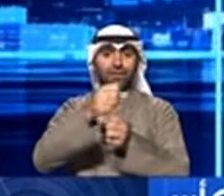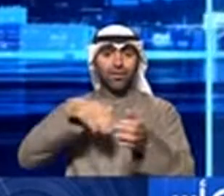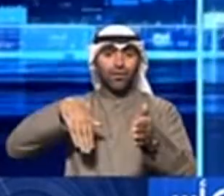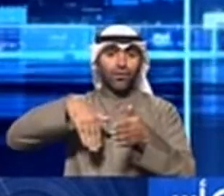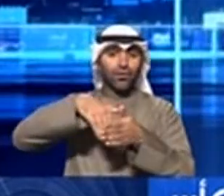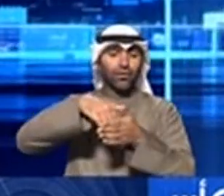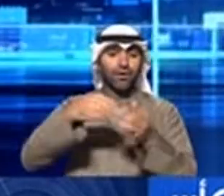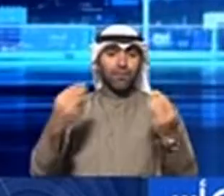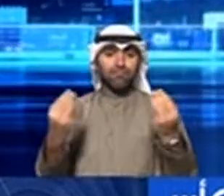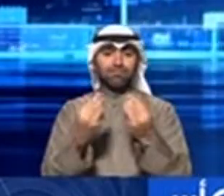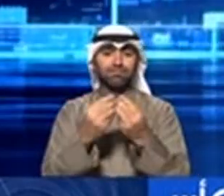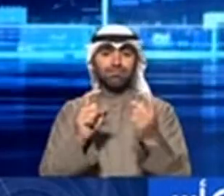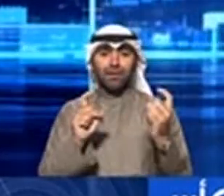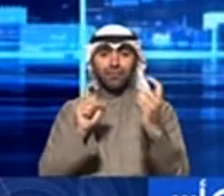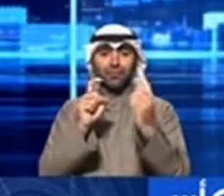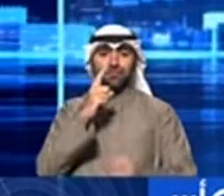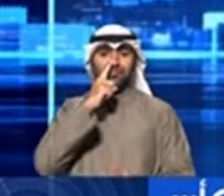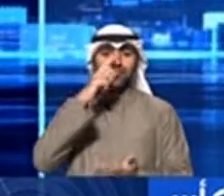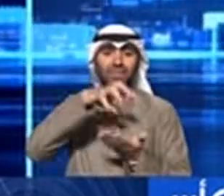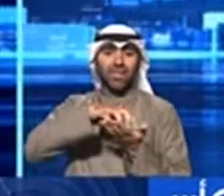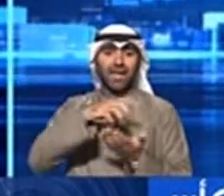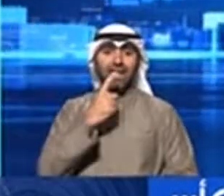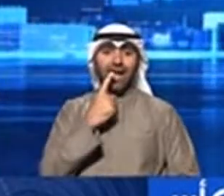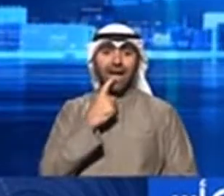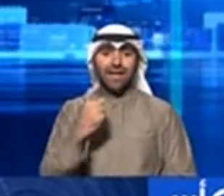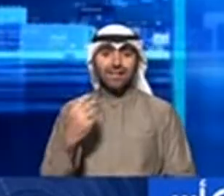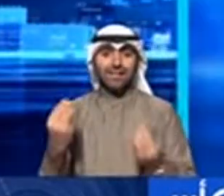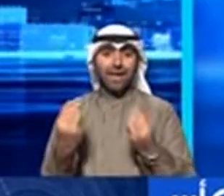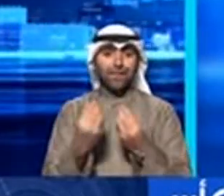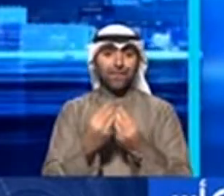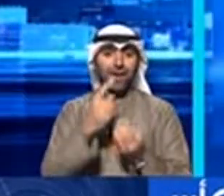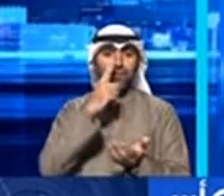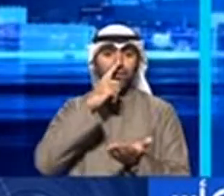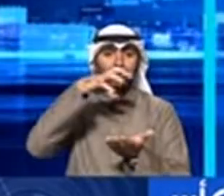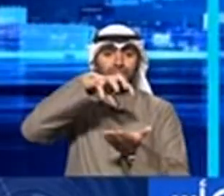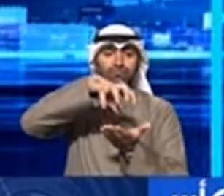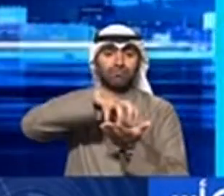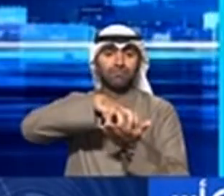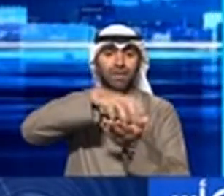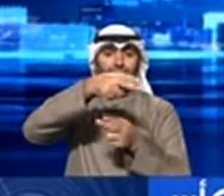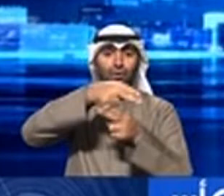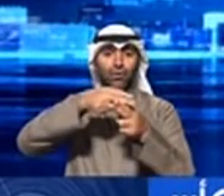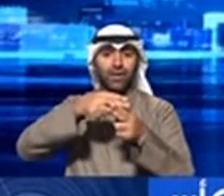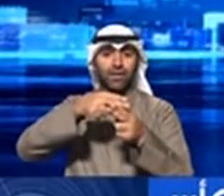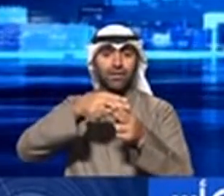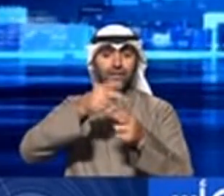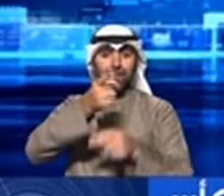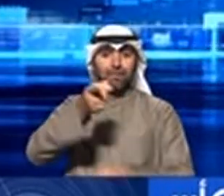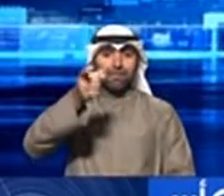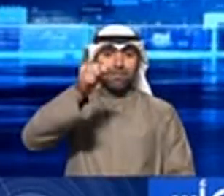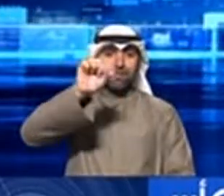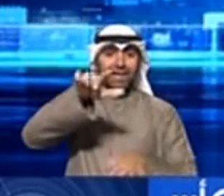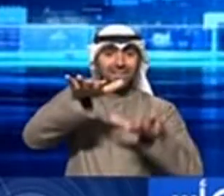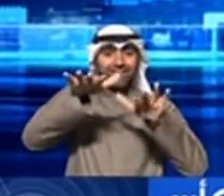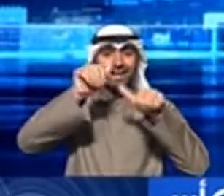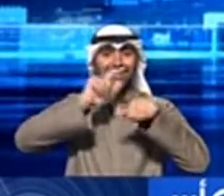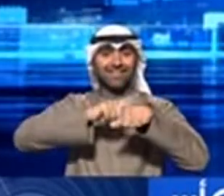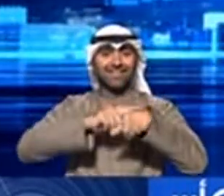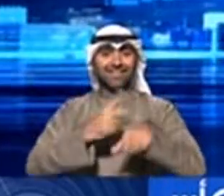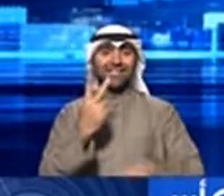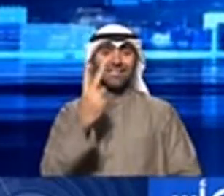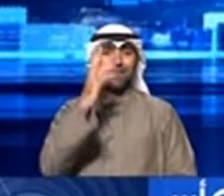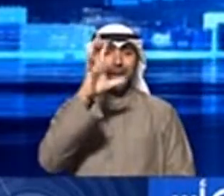أناب سموه حفظه الله معالي وزير الإعلام ووزير الدولة لشؤون الشباب عبد الرحمن بداح